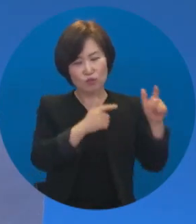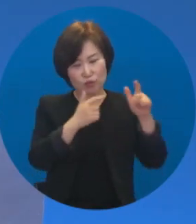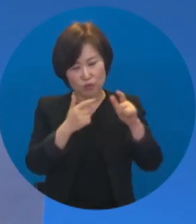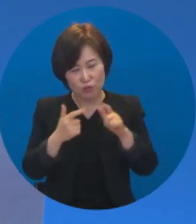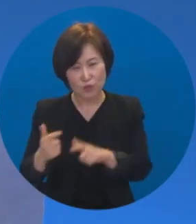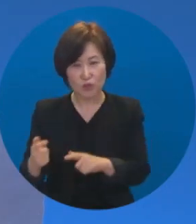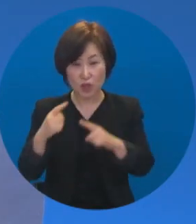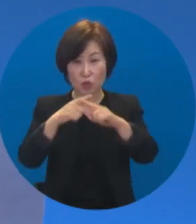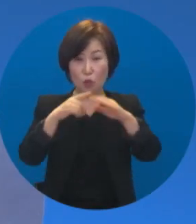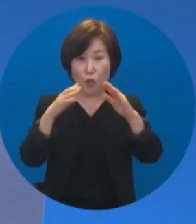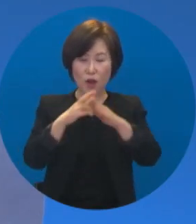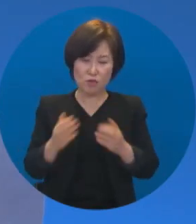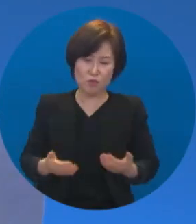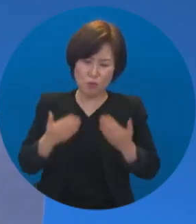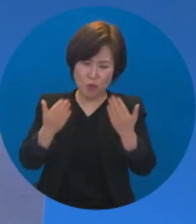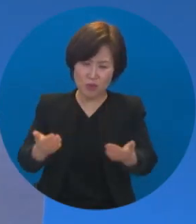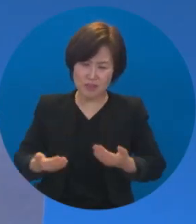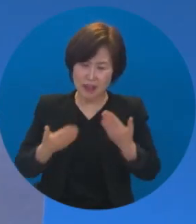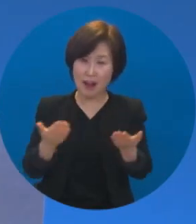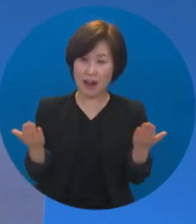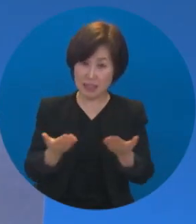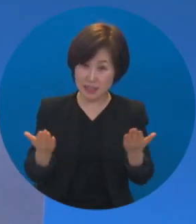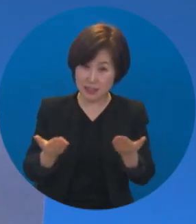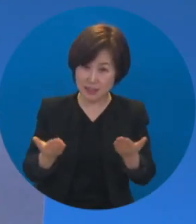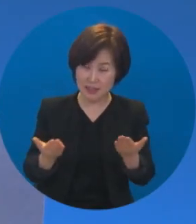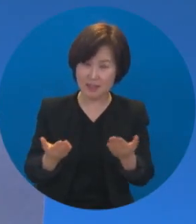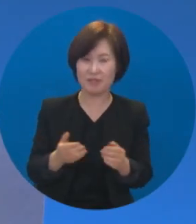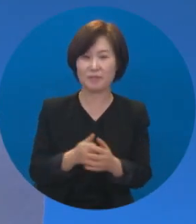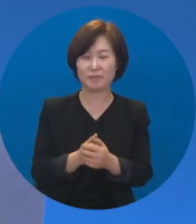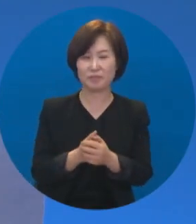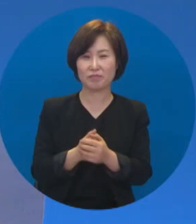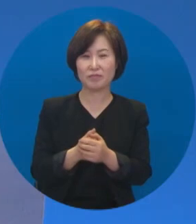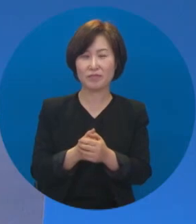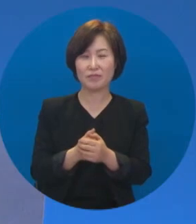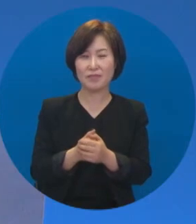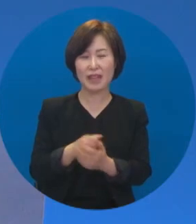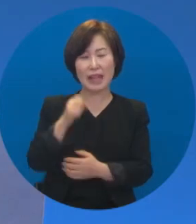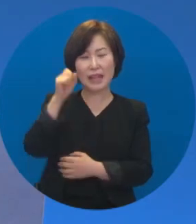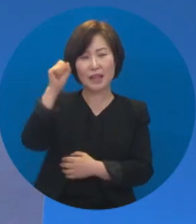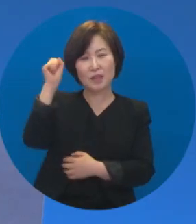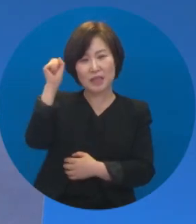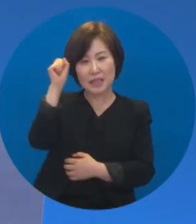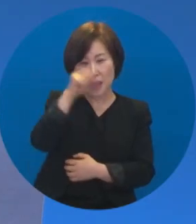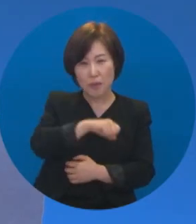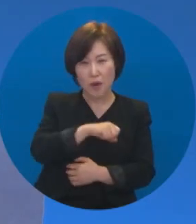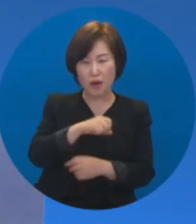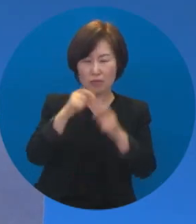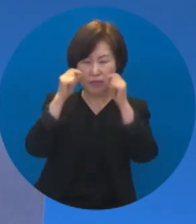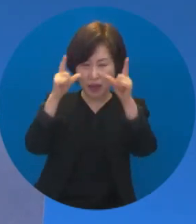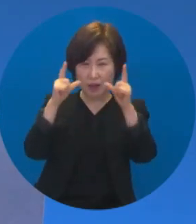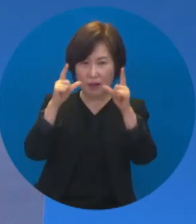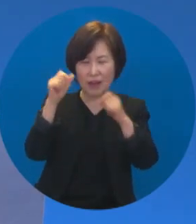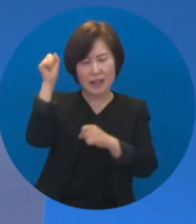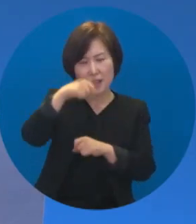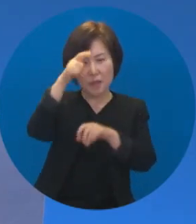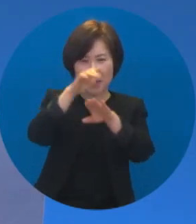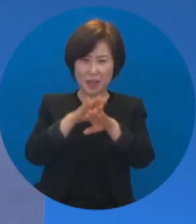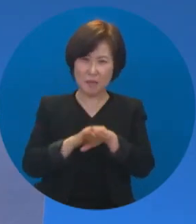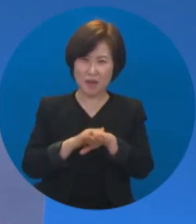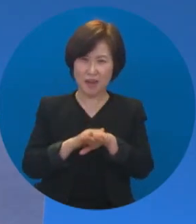무서운 밤길이었지만 가끔 하나님이 깨우실 때가 있잖아요. 새벽에 눈이 떠지면 새벽 예배를 가기도